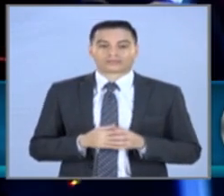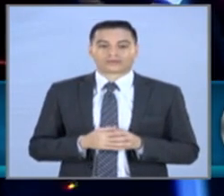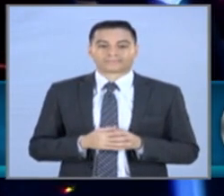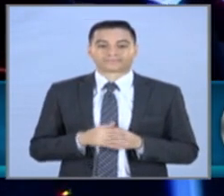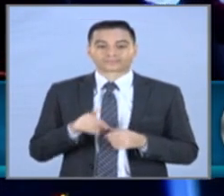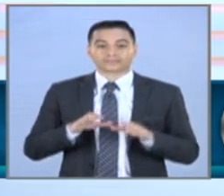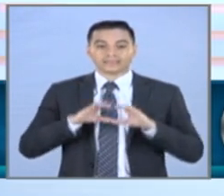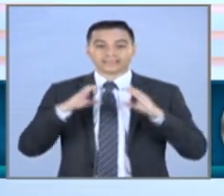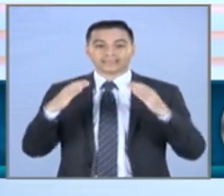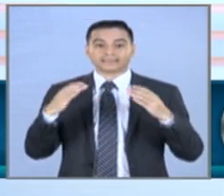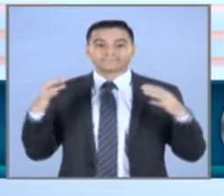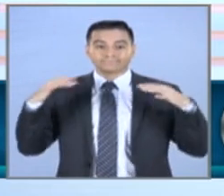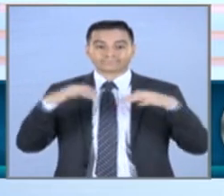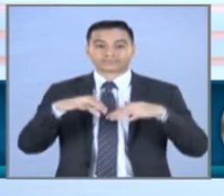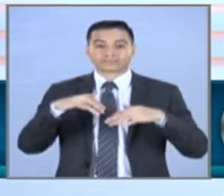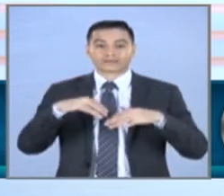سعة الاستاد